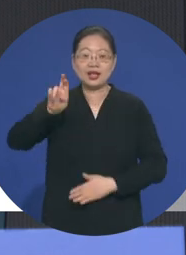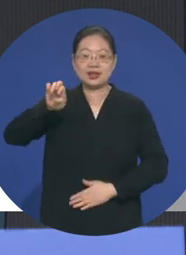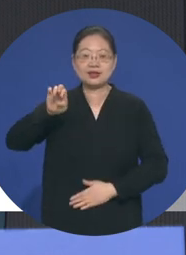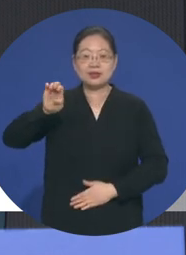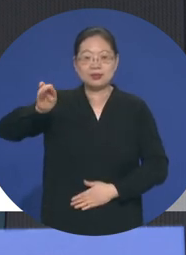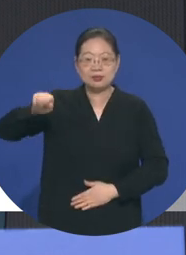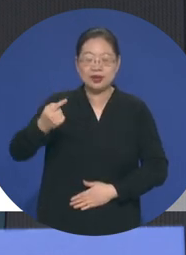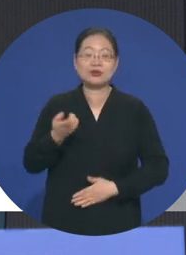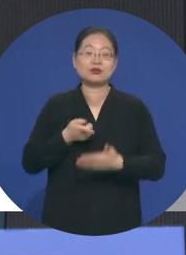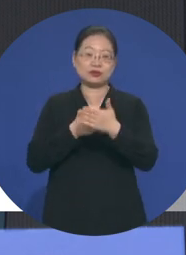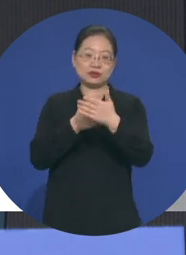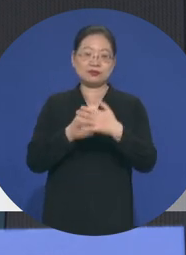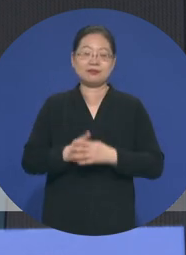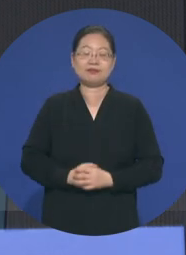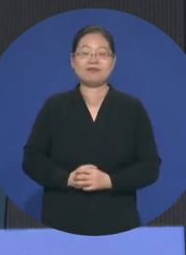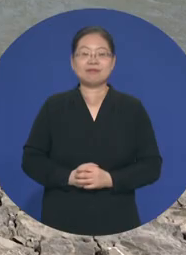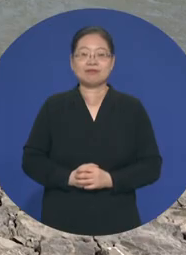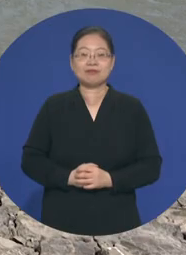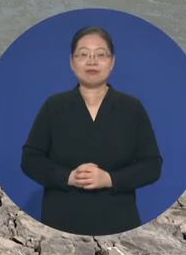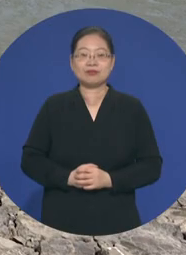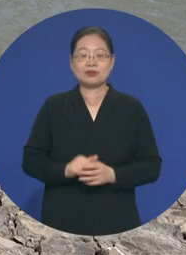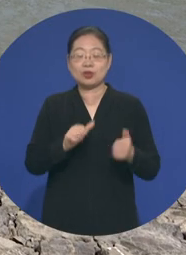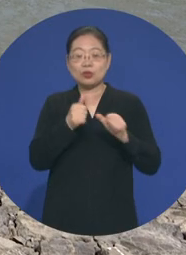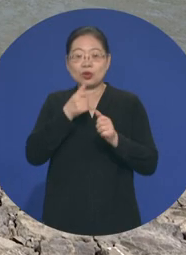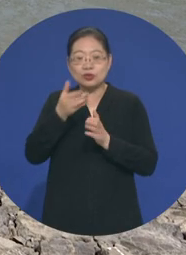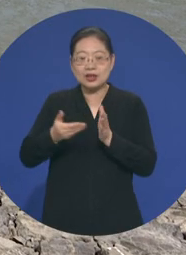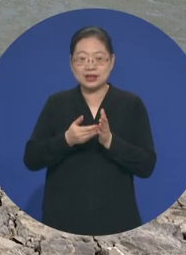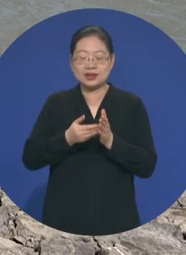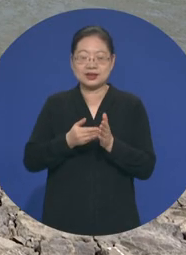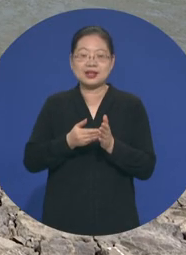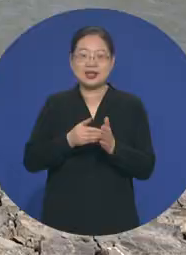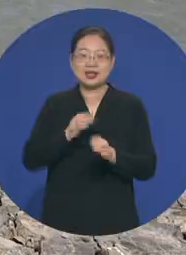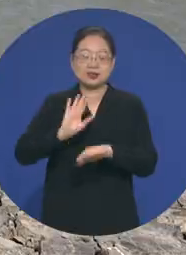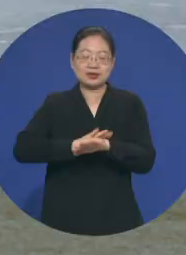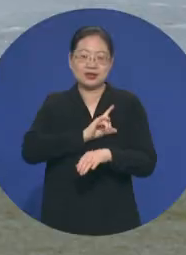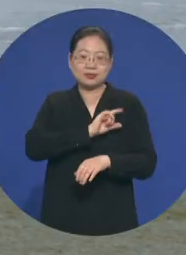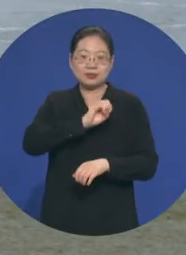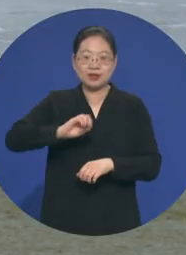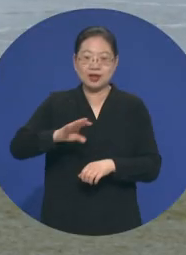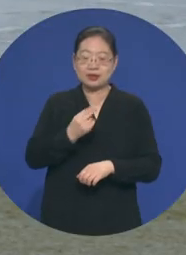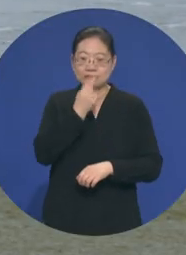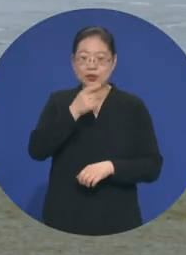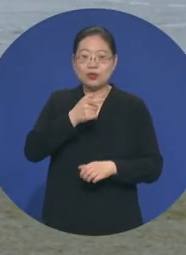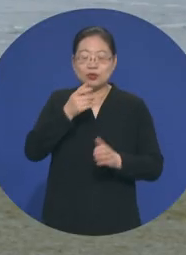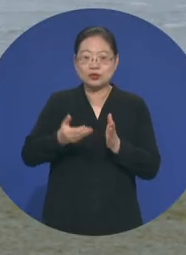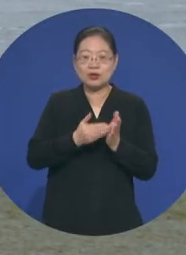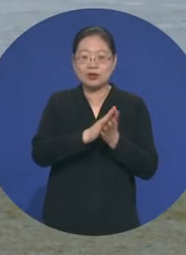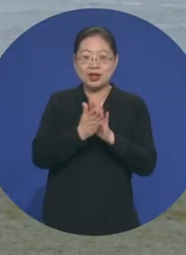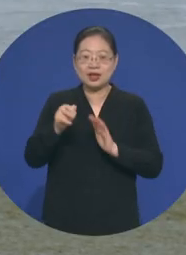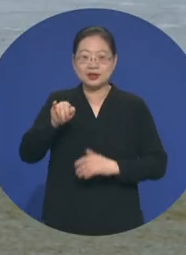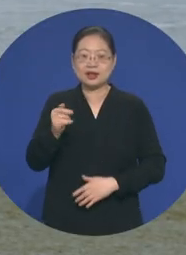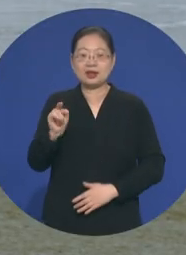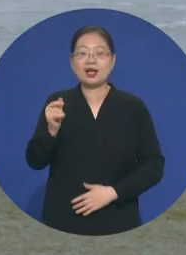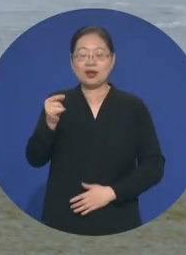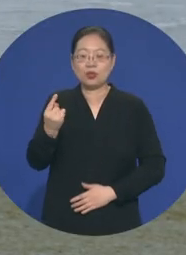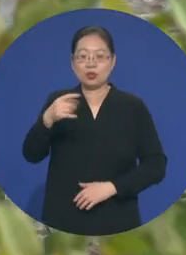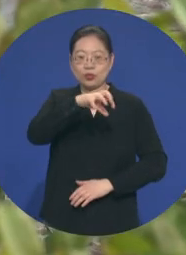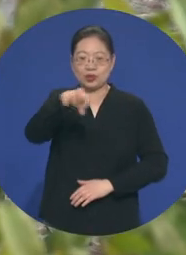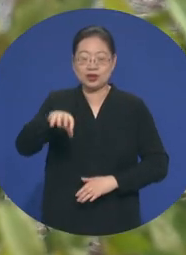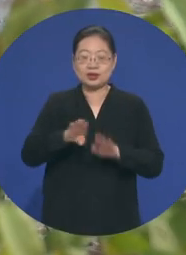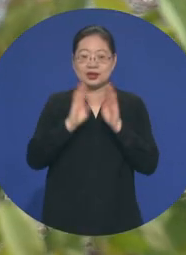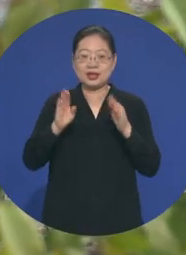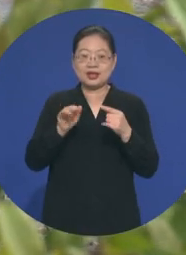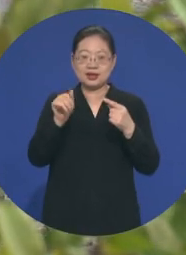아리백을 추진을 하고 있습니다. 죽음의 호수라는 오명을 벗고 생명의 호수로 거듭난 시와오 일원에서